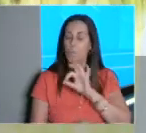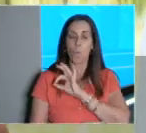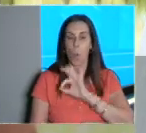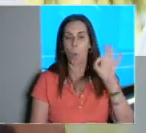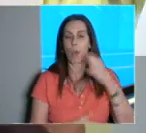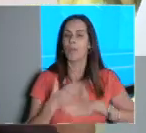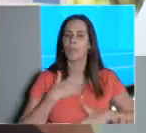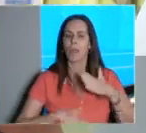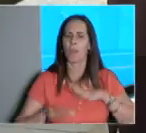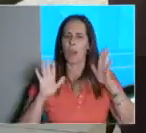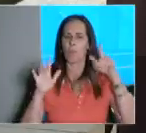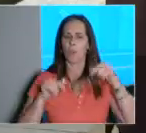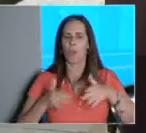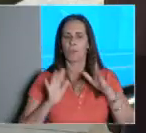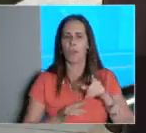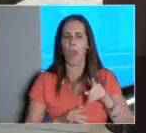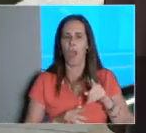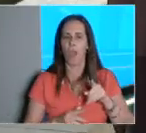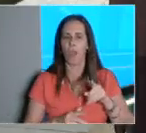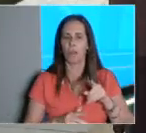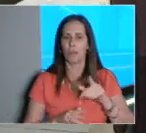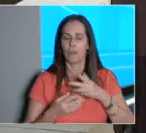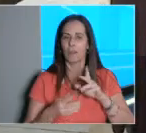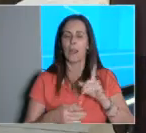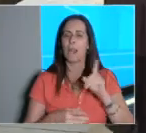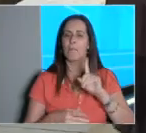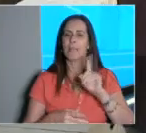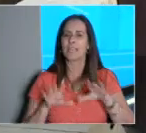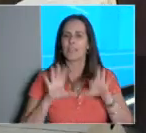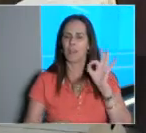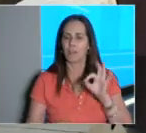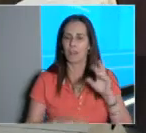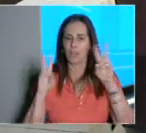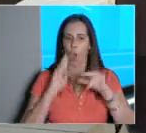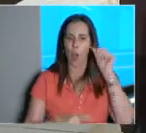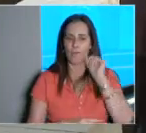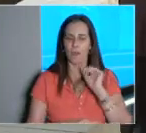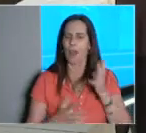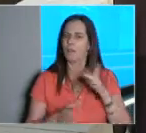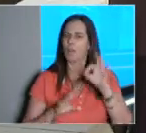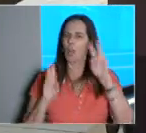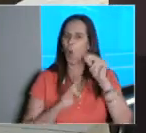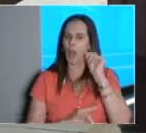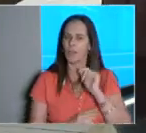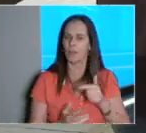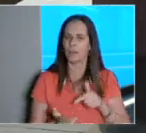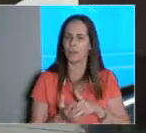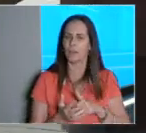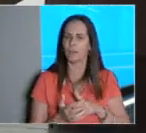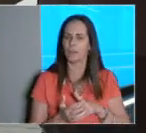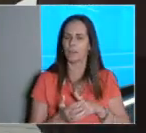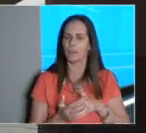מאוד נחמד בכפר סבא? עיר מאוד מאוד מאוד. רק מי שעובד בתל אביב אין דרך להגיע, למי תצביע? אז כחול לבן. למה?